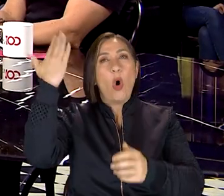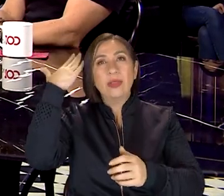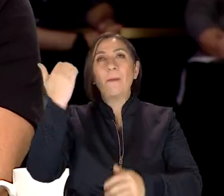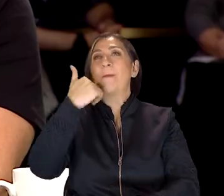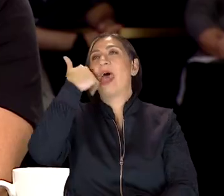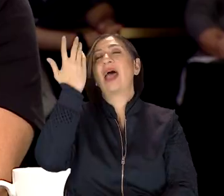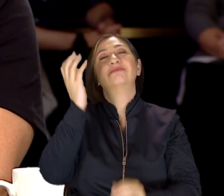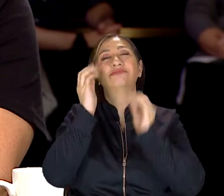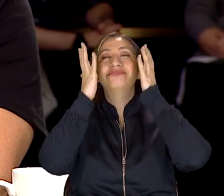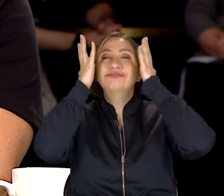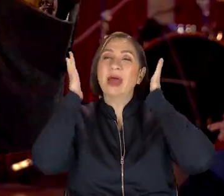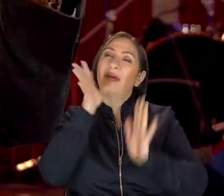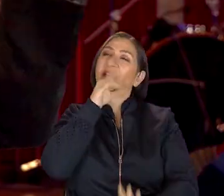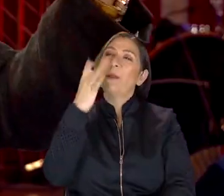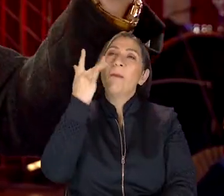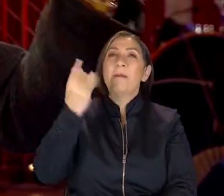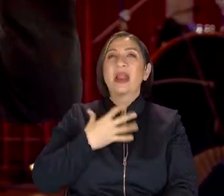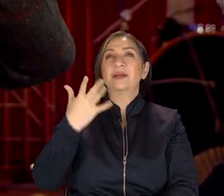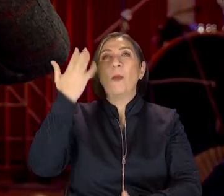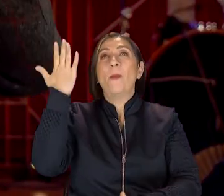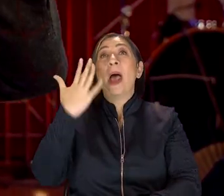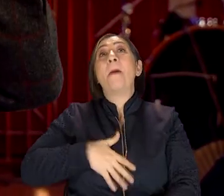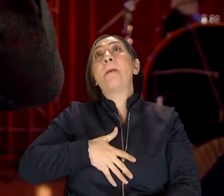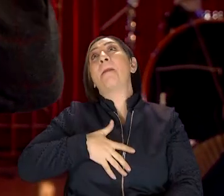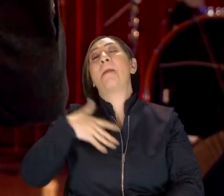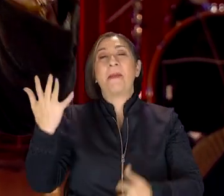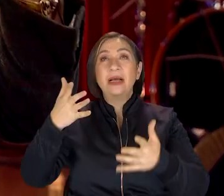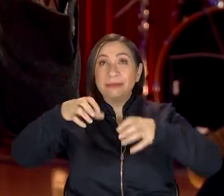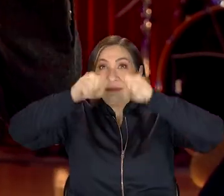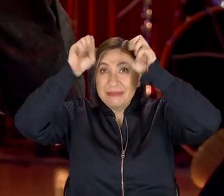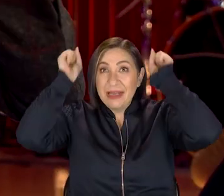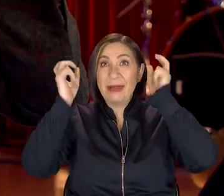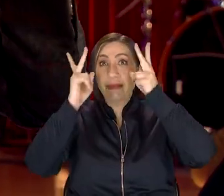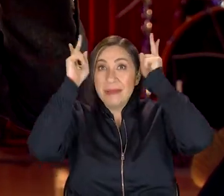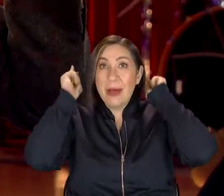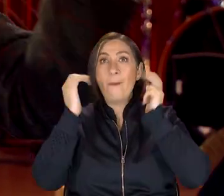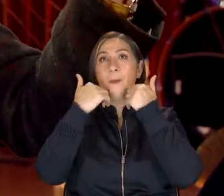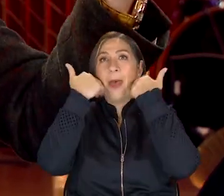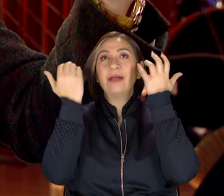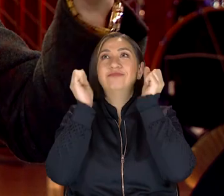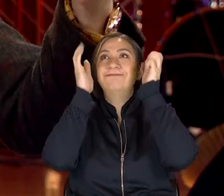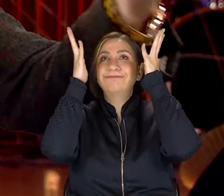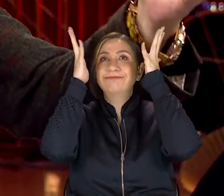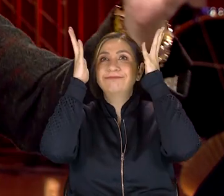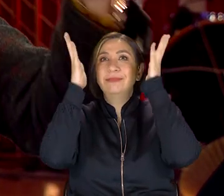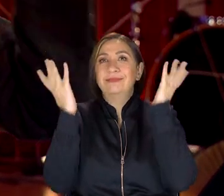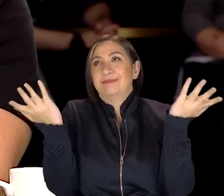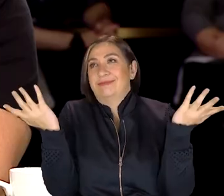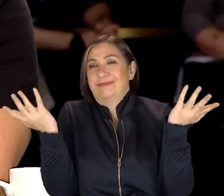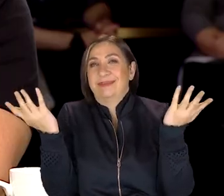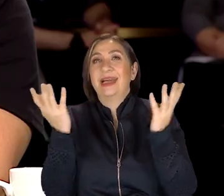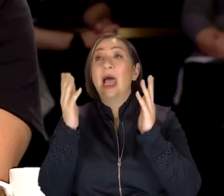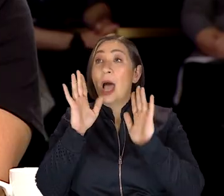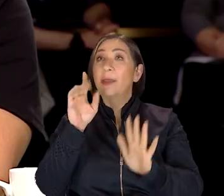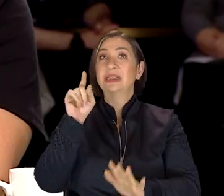boyuyordum. Ondan sonra sonra çok sıkıldım boyamaktan. Gittim böyle şey yaptım. Ondan sonra filan. Ondan sonra beyaz fışkırdı. Doğal olarak.